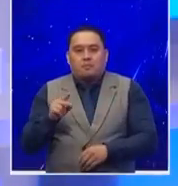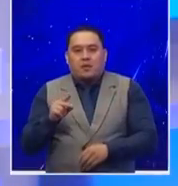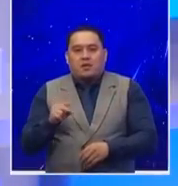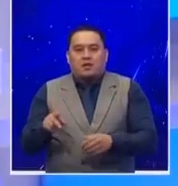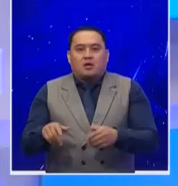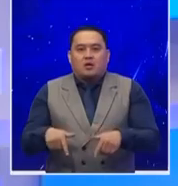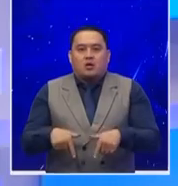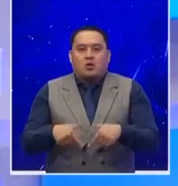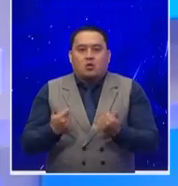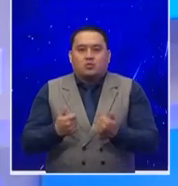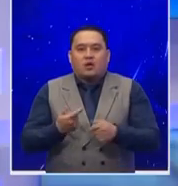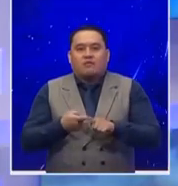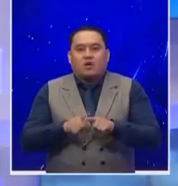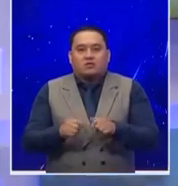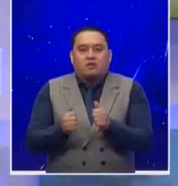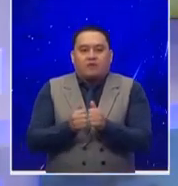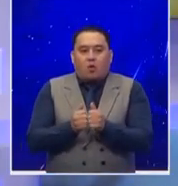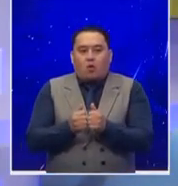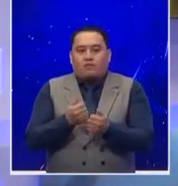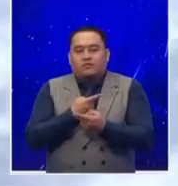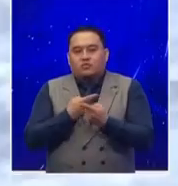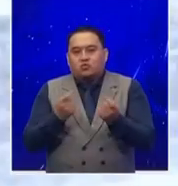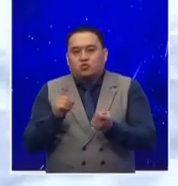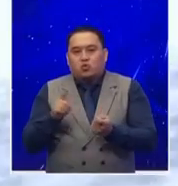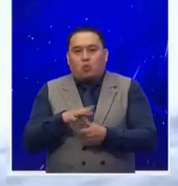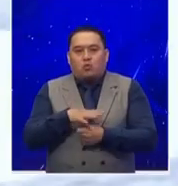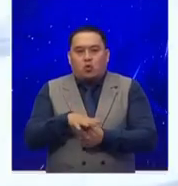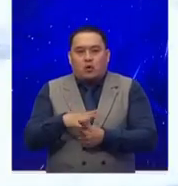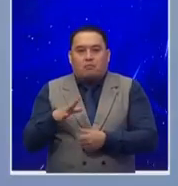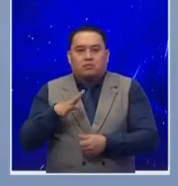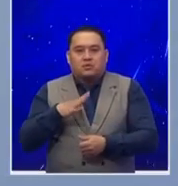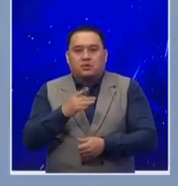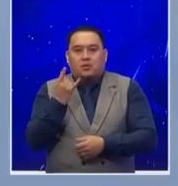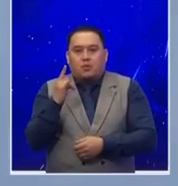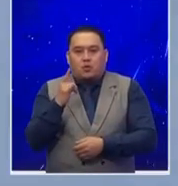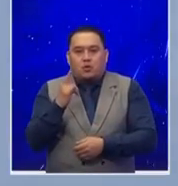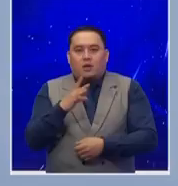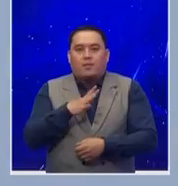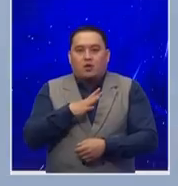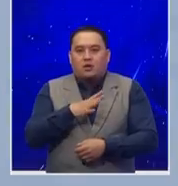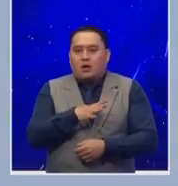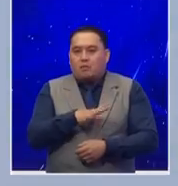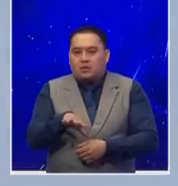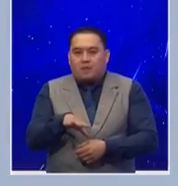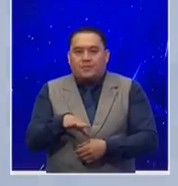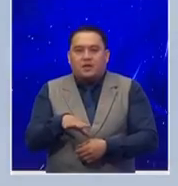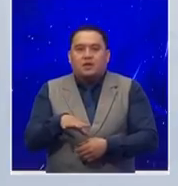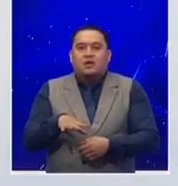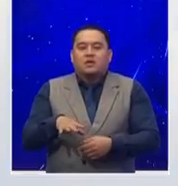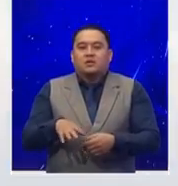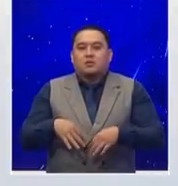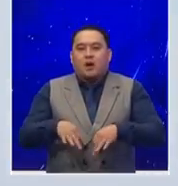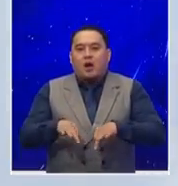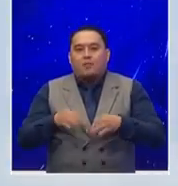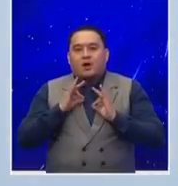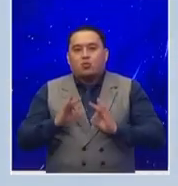аэродрома Гостелицы. В МЧС опровергли информацию о том, что на борту упавшего самолета был ребенок. Как сообщает Северо-Западная